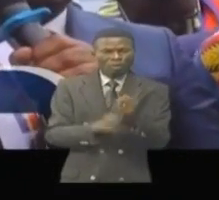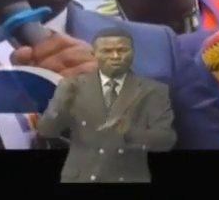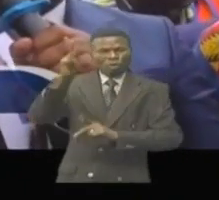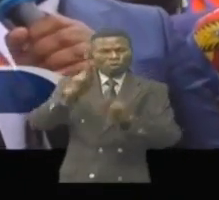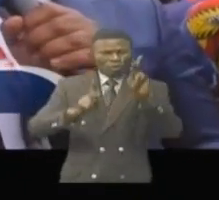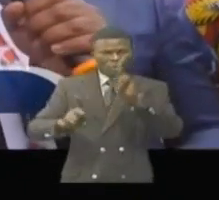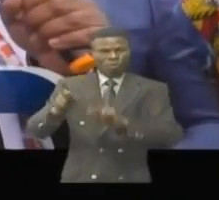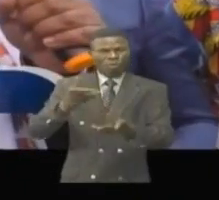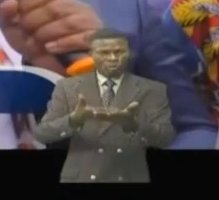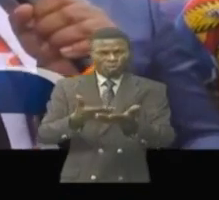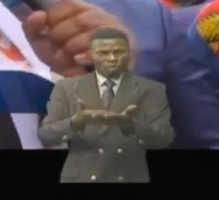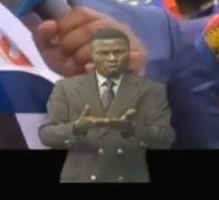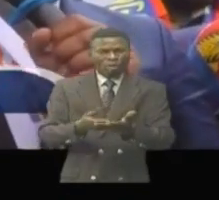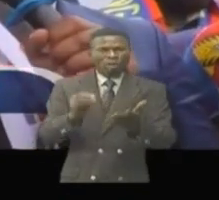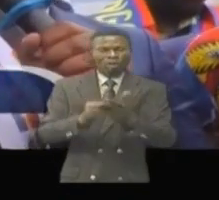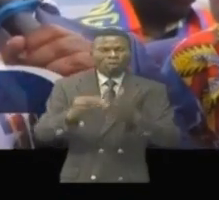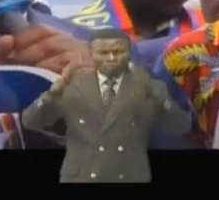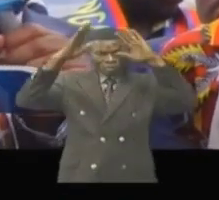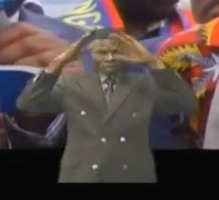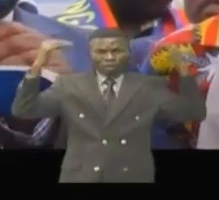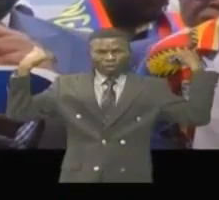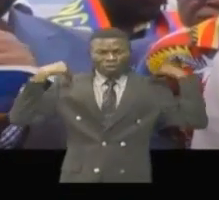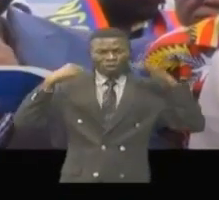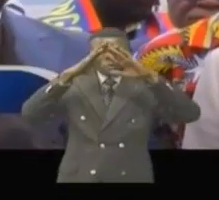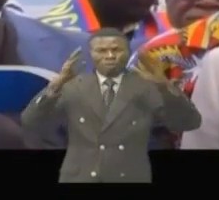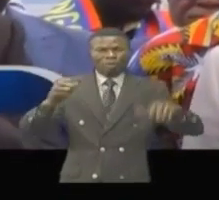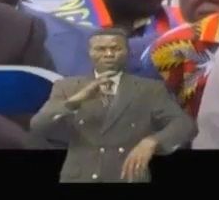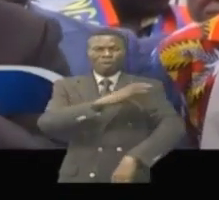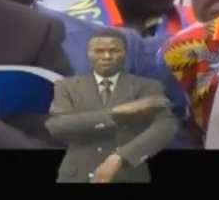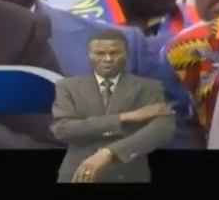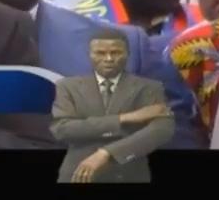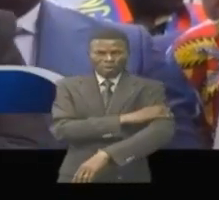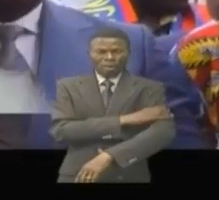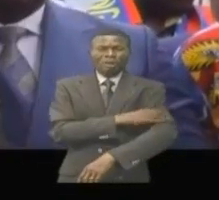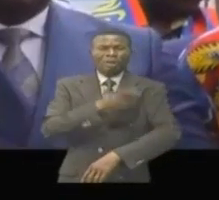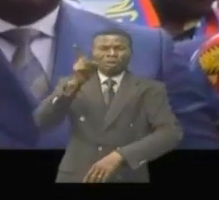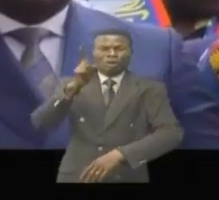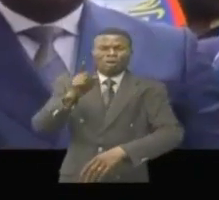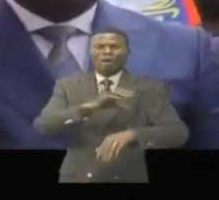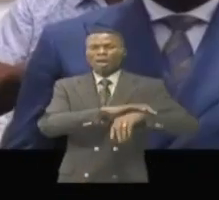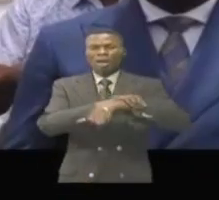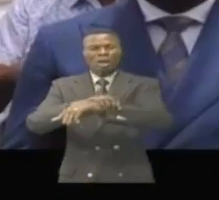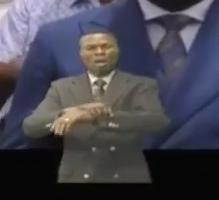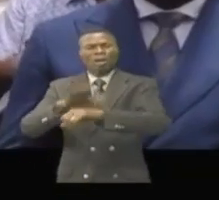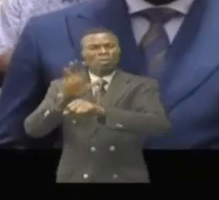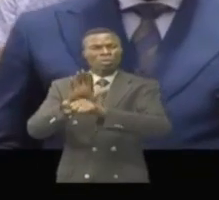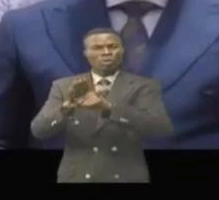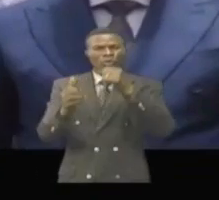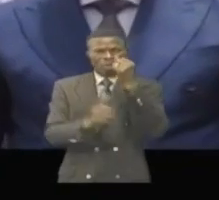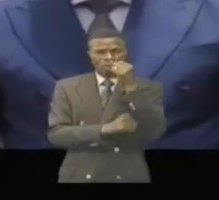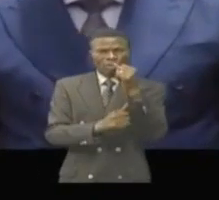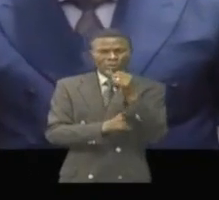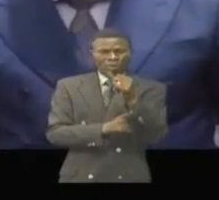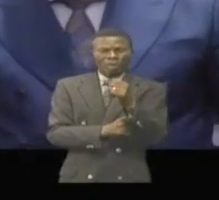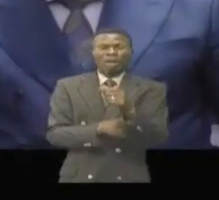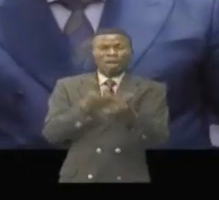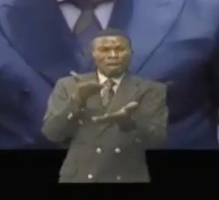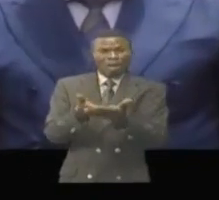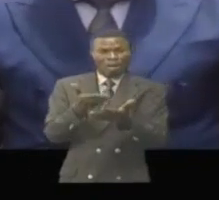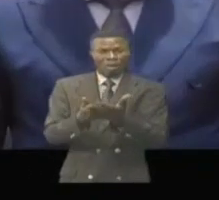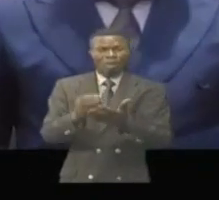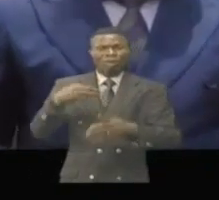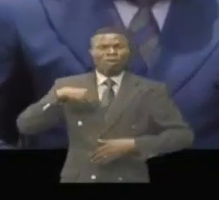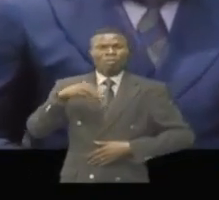population. Signalons que le chef de la maison civile du chef de l'État est à la tête d'une forte délégation composée essentiellement de